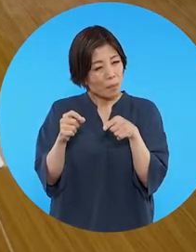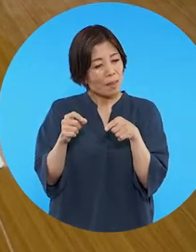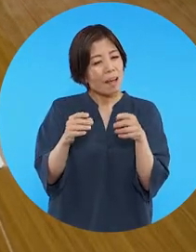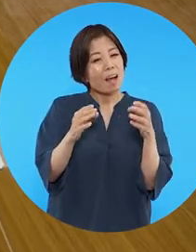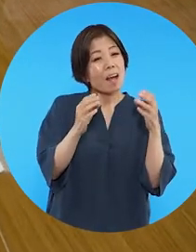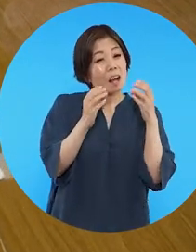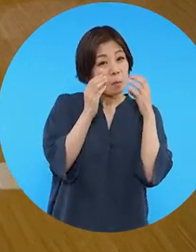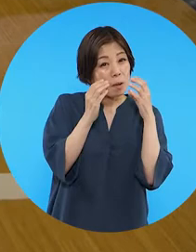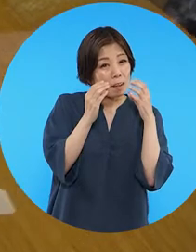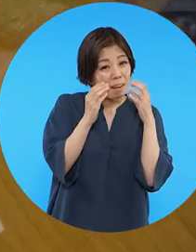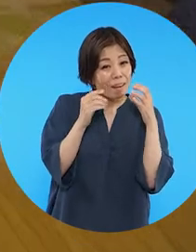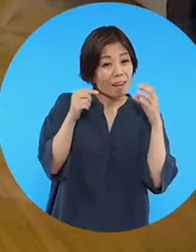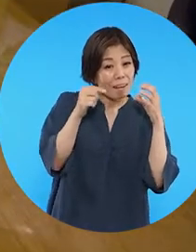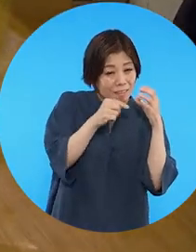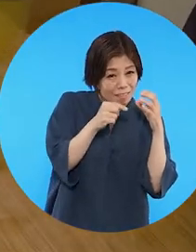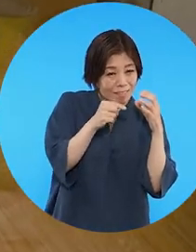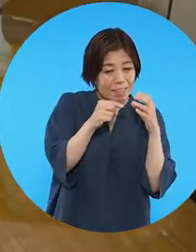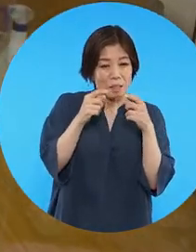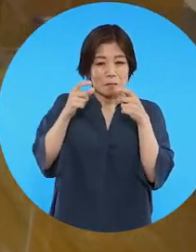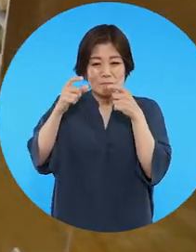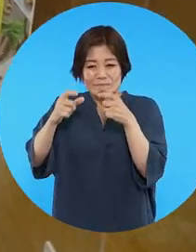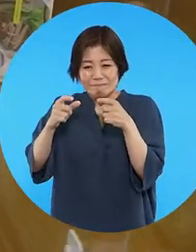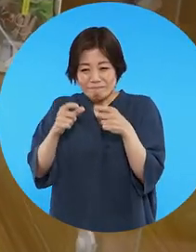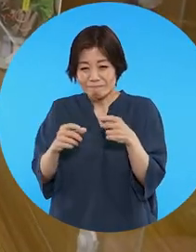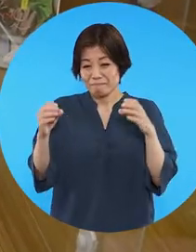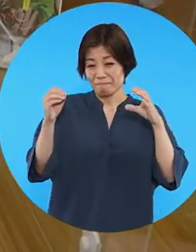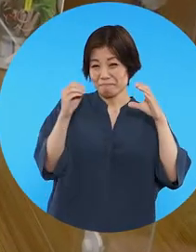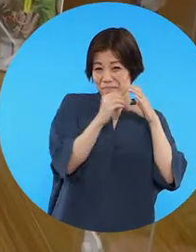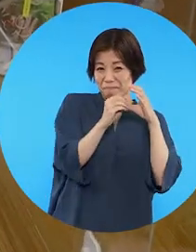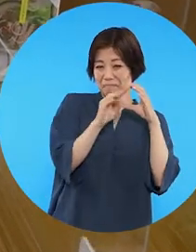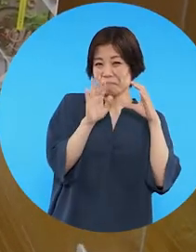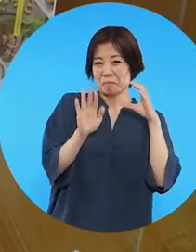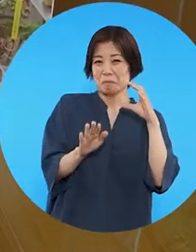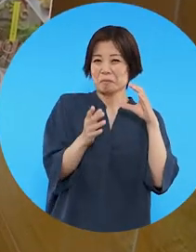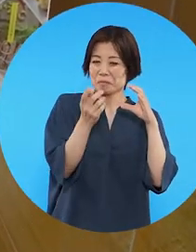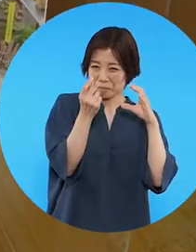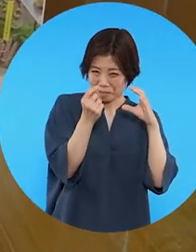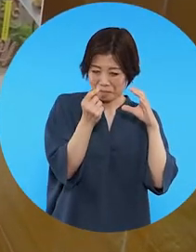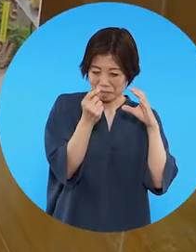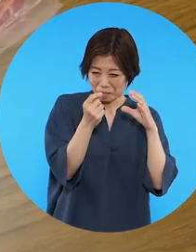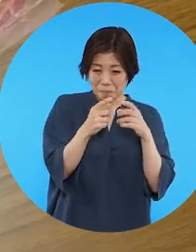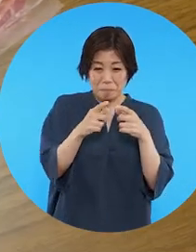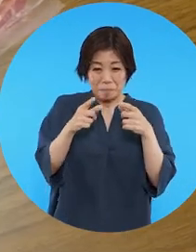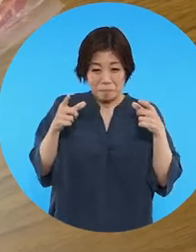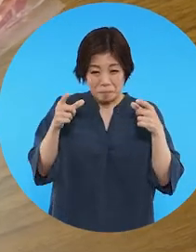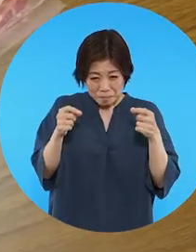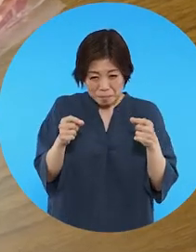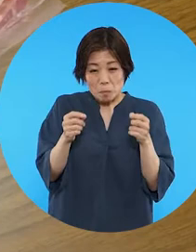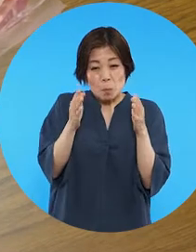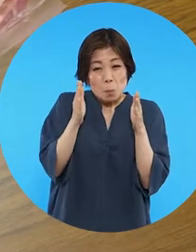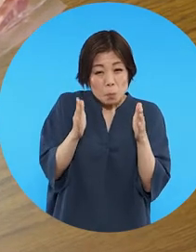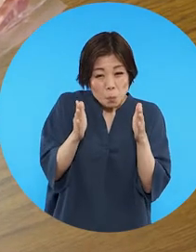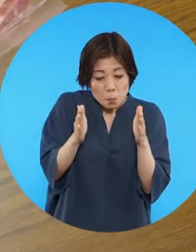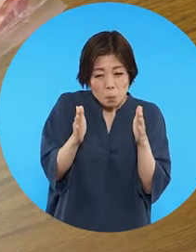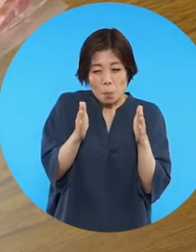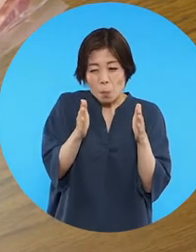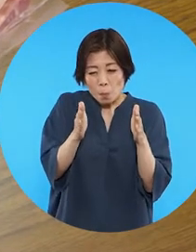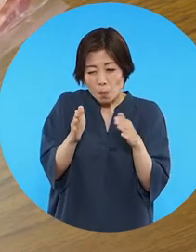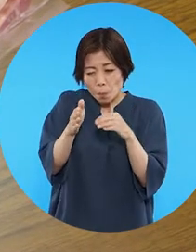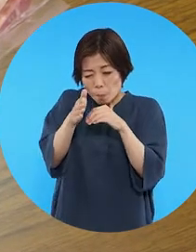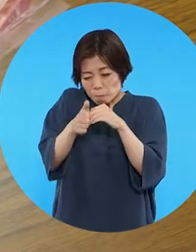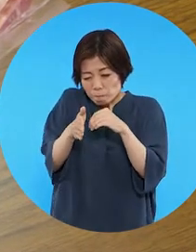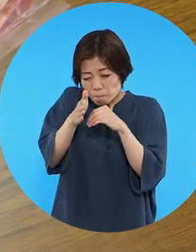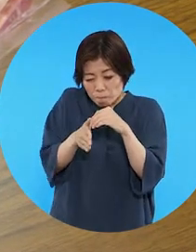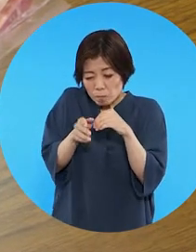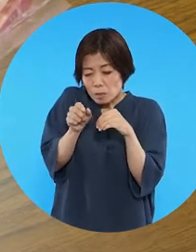ーストフードですとか、はい、ハンバーガーにきれいに2つ並べてあるようなベーコンあるじゃないですか、はい、それを作るときに、ね、一定数の